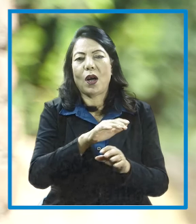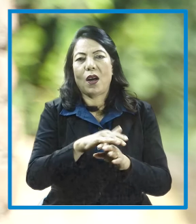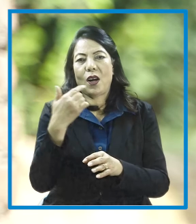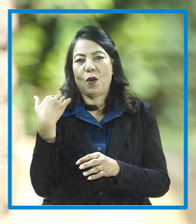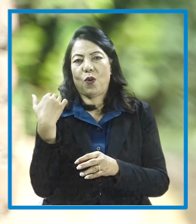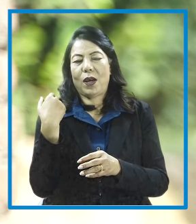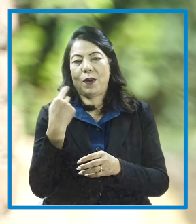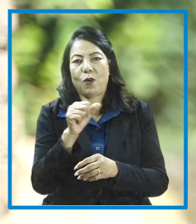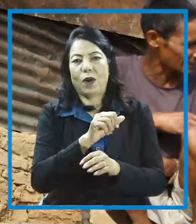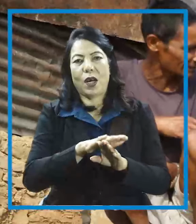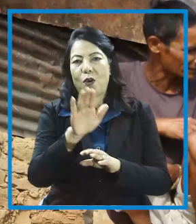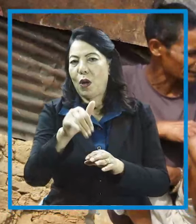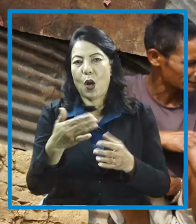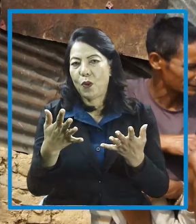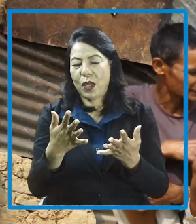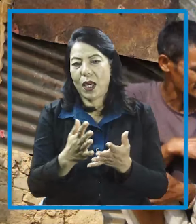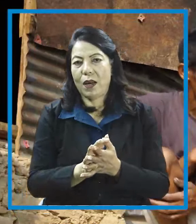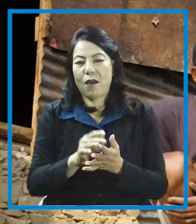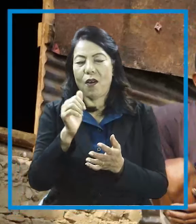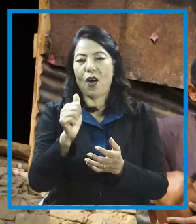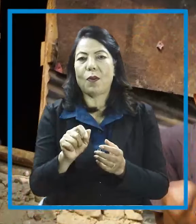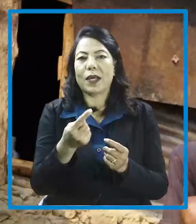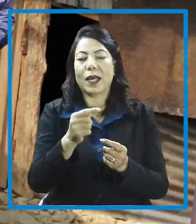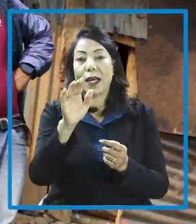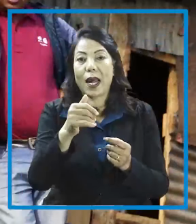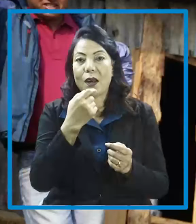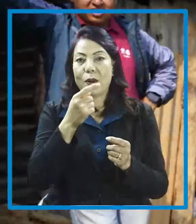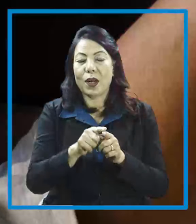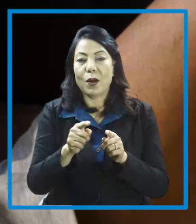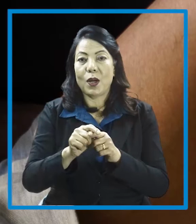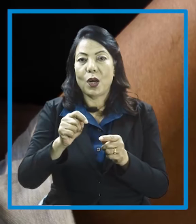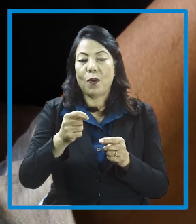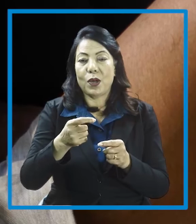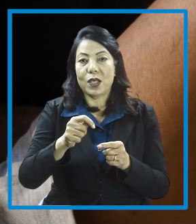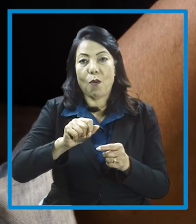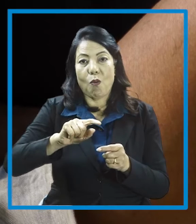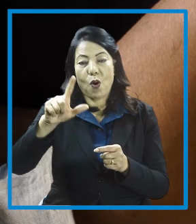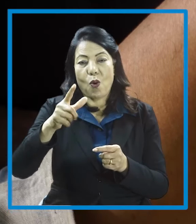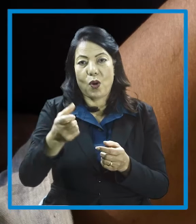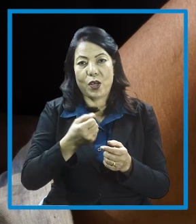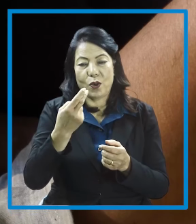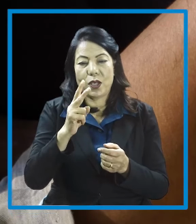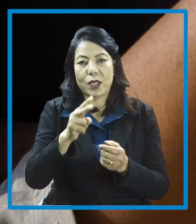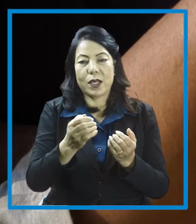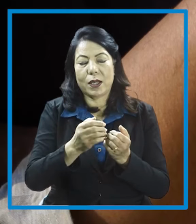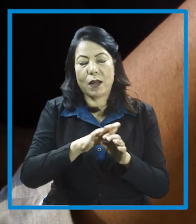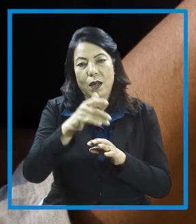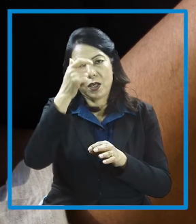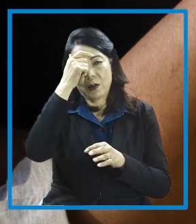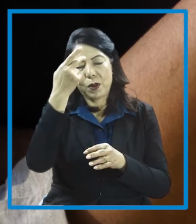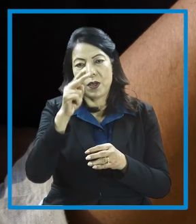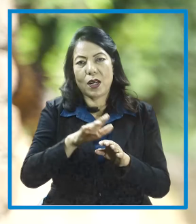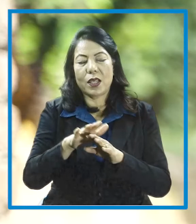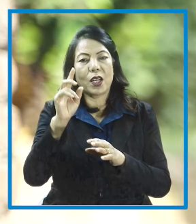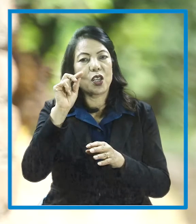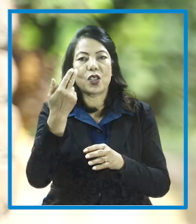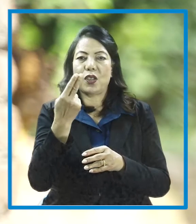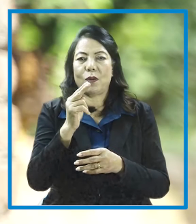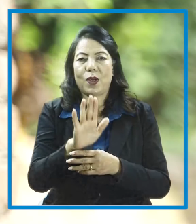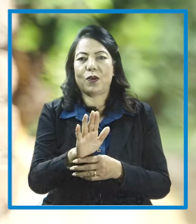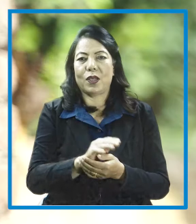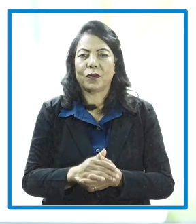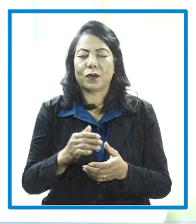अब उहाँहरूलाई बोलायो भने उहाँहरू आउनु हुँदैन अब के गरेर आइहाल्नु भयो भने पैसा महँगै लिनुहुन्थ्यो त्यसले गर्दा धेरै समस्या भएको थियो अहिले